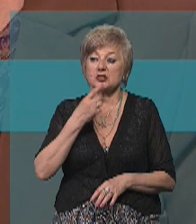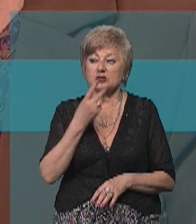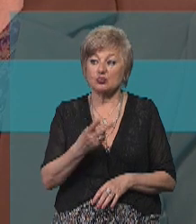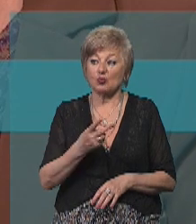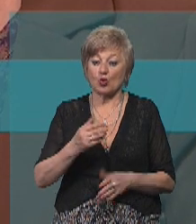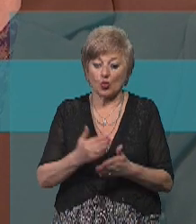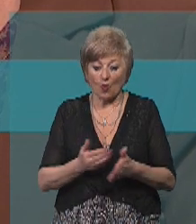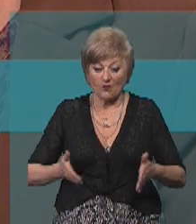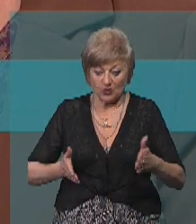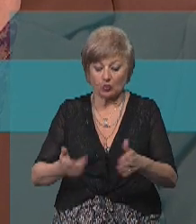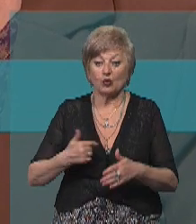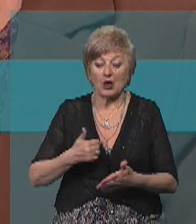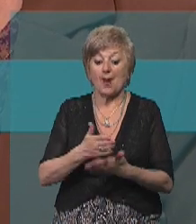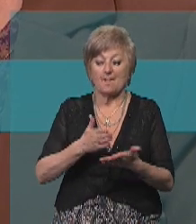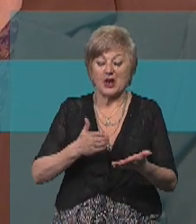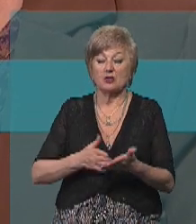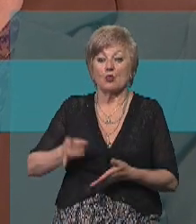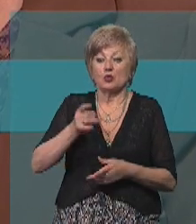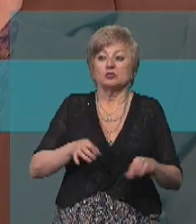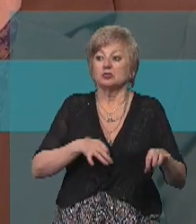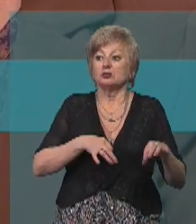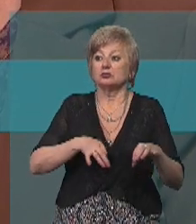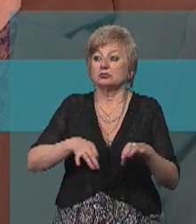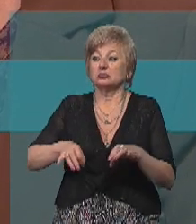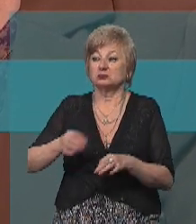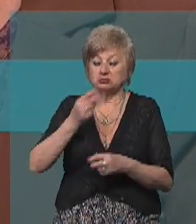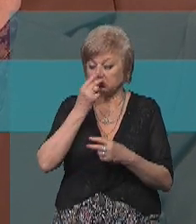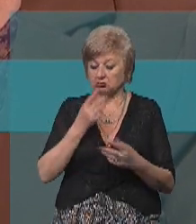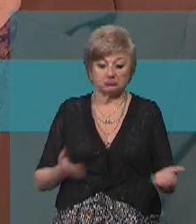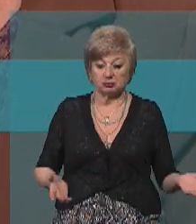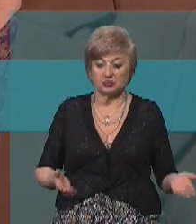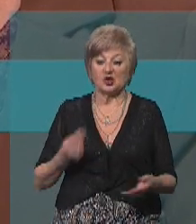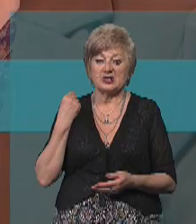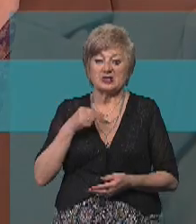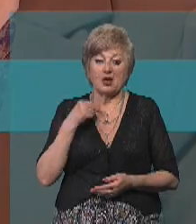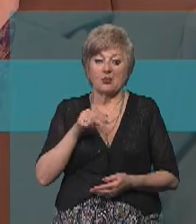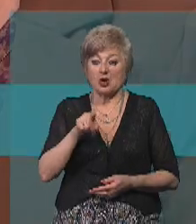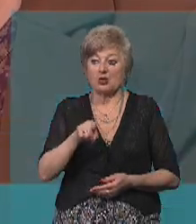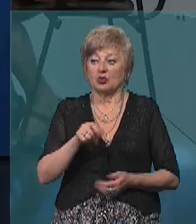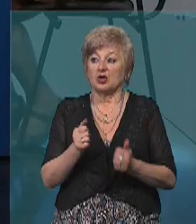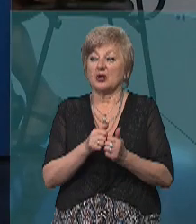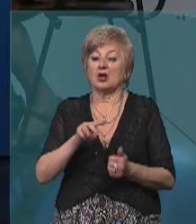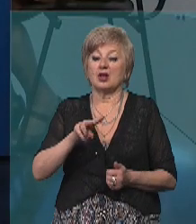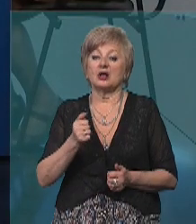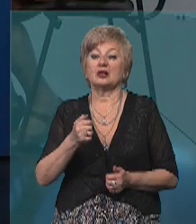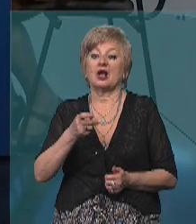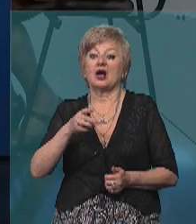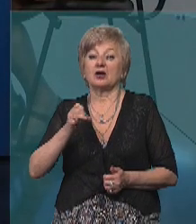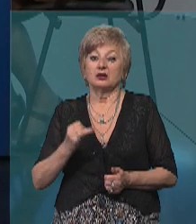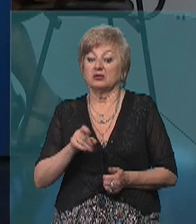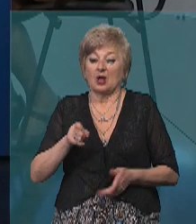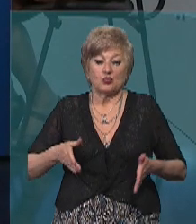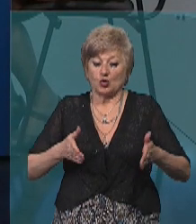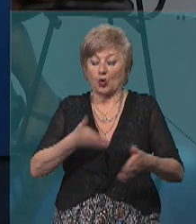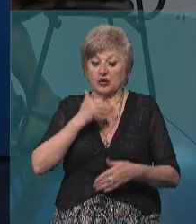нові дороги. Я нещодавно їхав по Мелітопольському району, доріг я там не бачив. По місту Запоріжжя, будь ласка, біля Лахті, центр міста, там нема дороги,